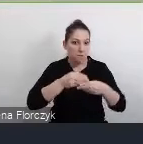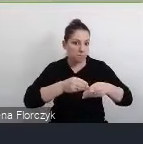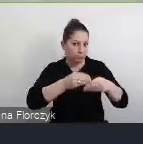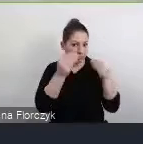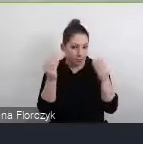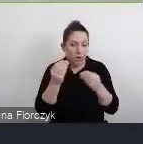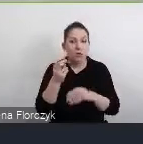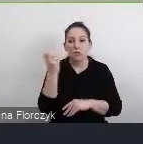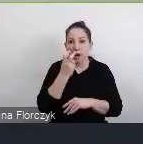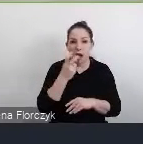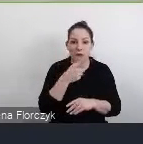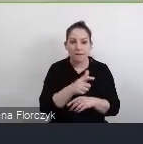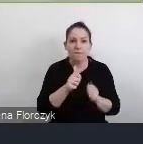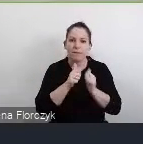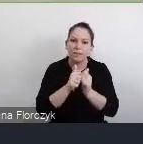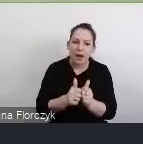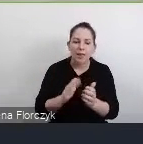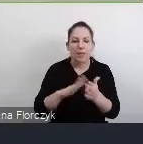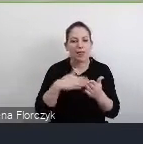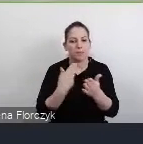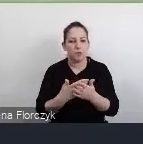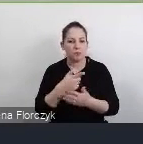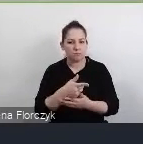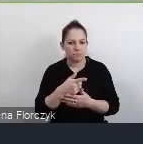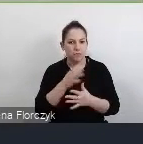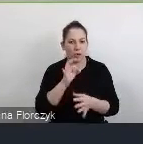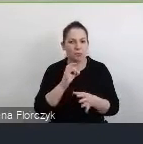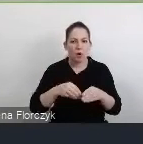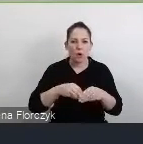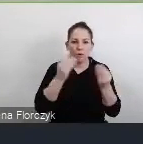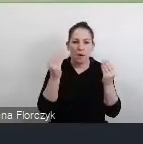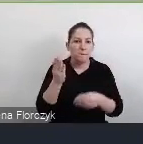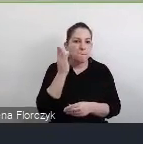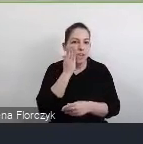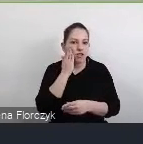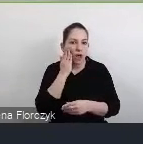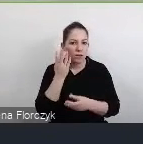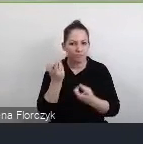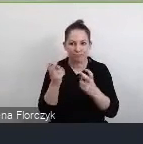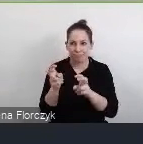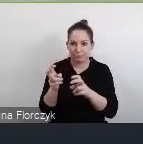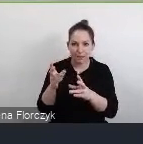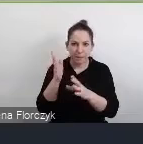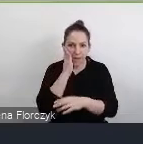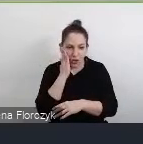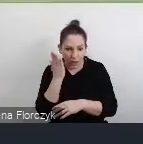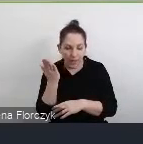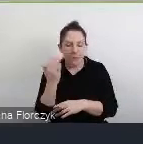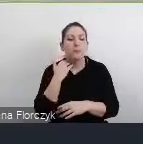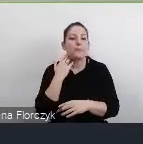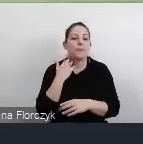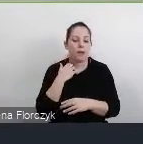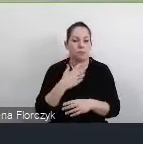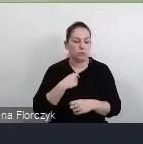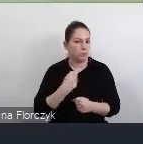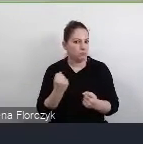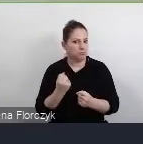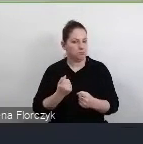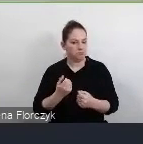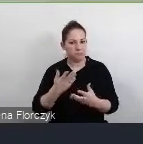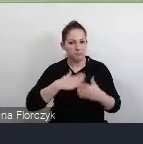ciekawe wyzwania, na przykład całkiem dobry rozwój mieszkaniowy, co przyznam, na mnie zrobiło spore wrażenie. Czy wam